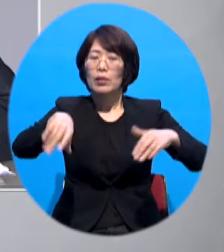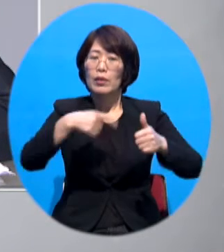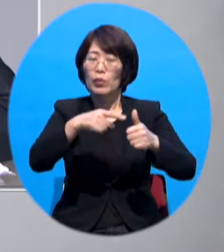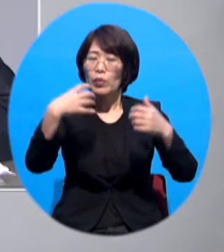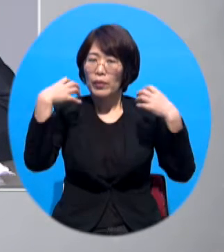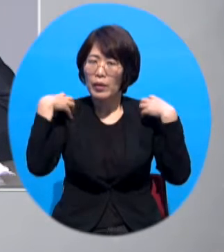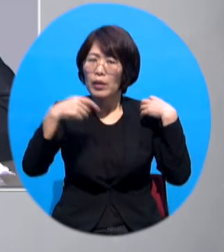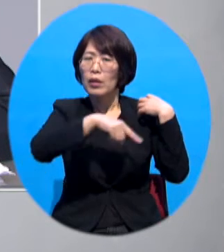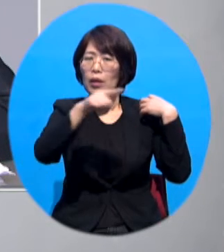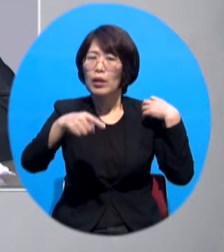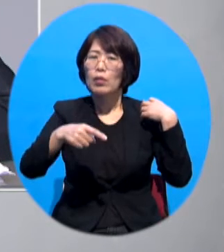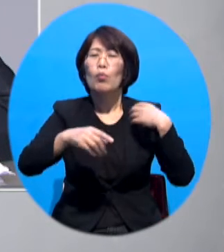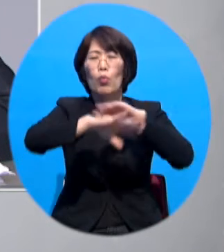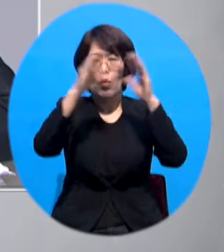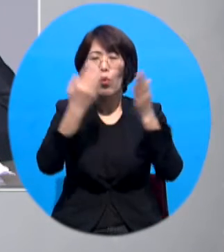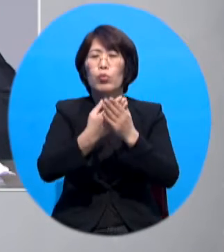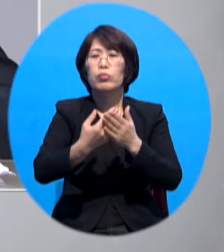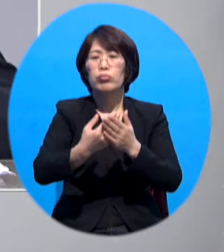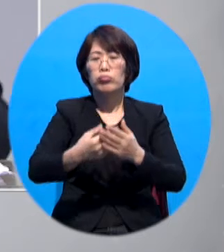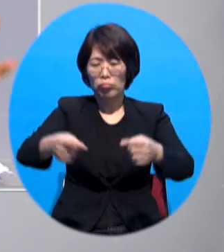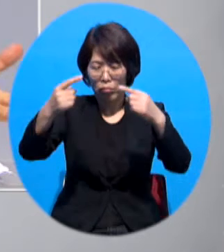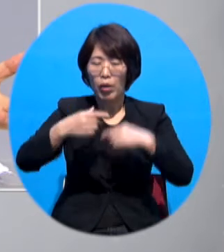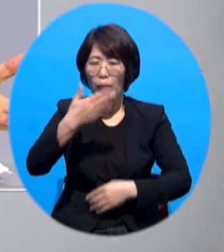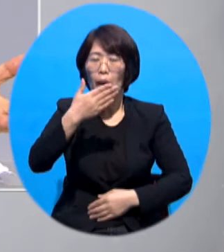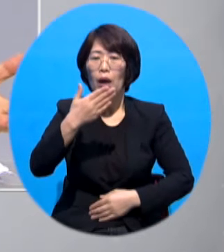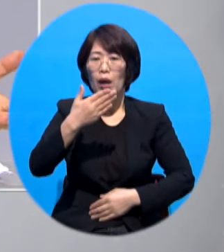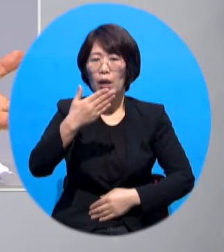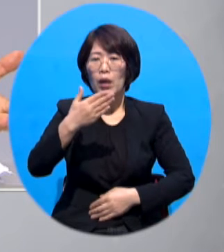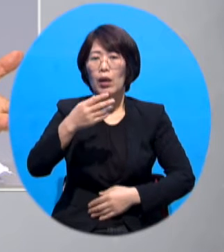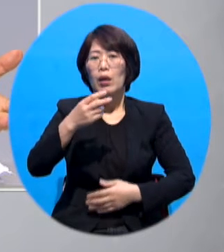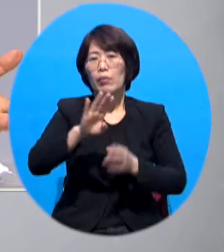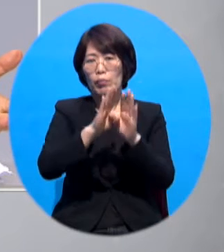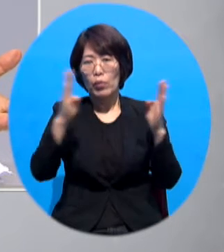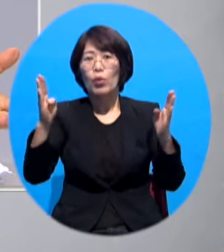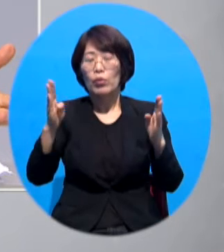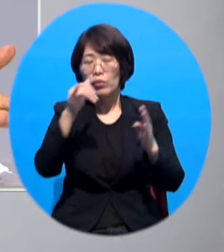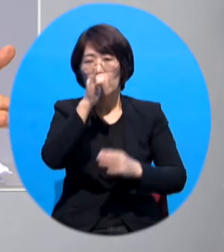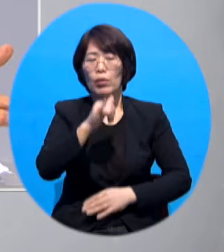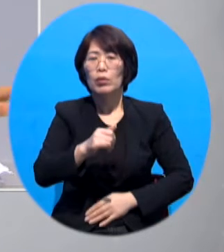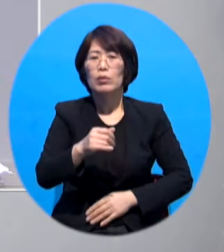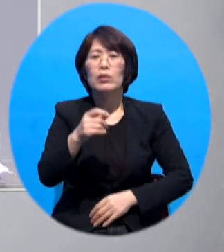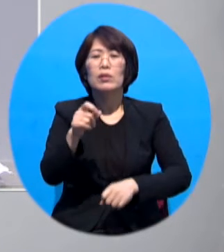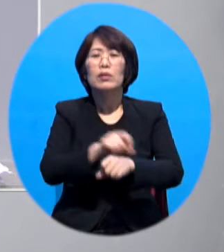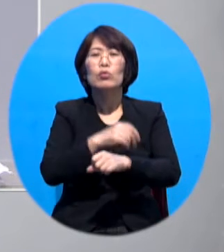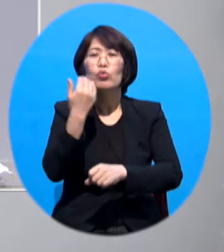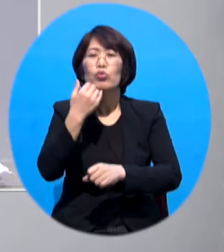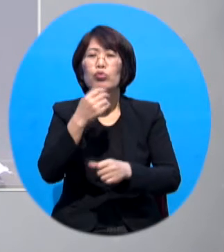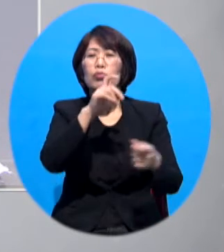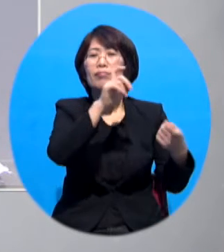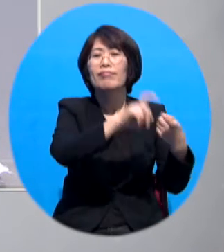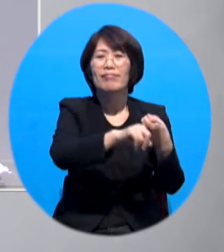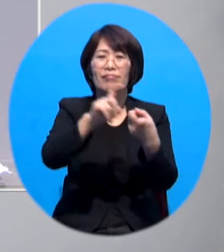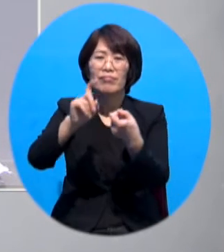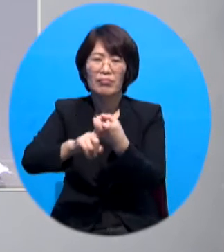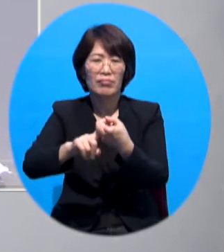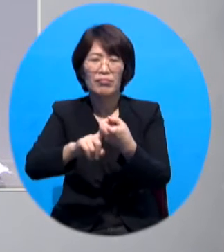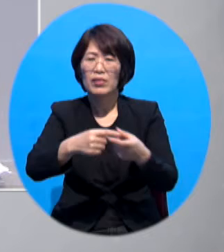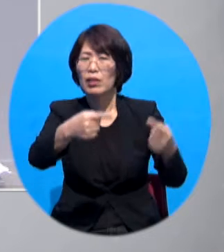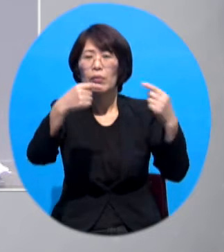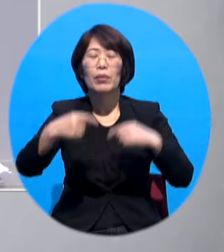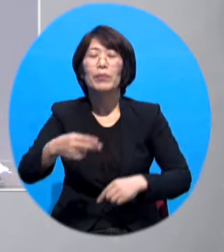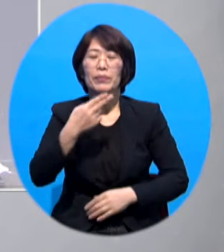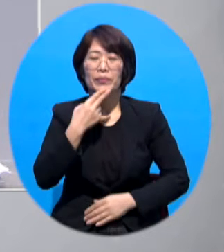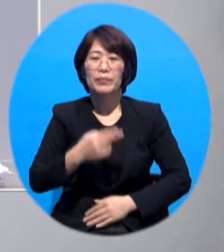뜻있는 선생님들이 참여할 수 있도록 이렇게 문호를 개방 했기 때문에 특정한 뭐 원단 지출 시 건 있을 수가